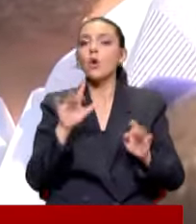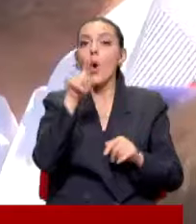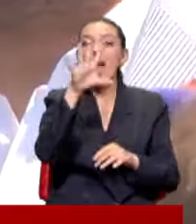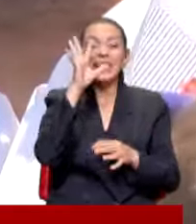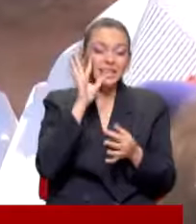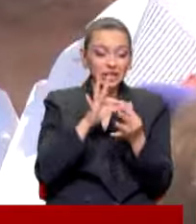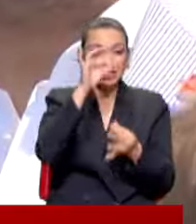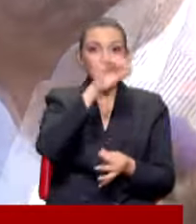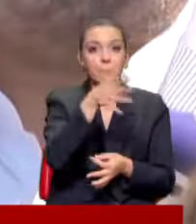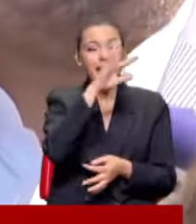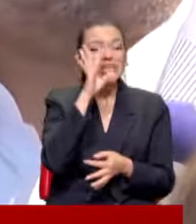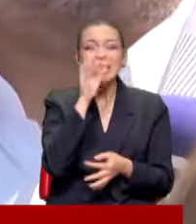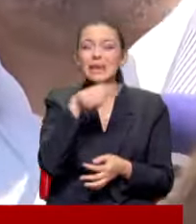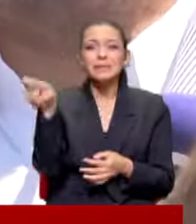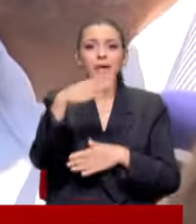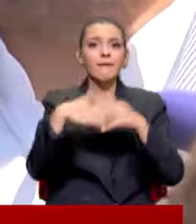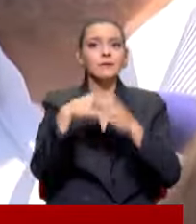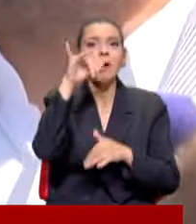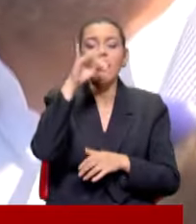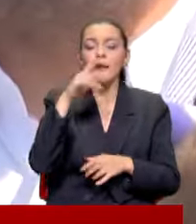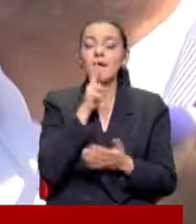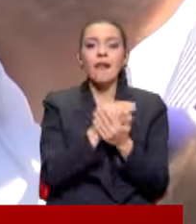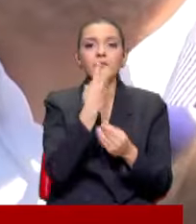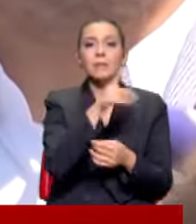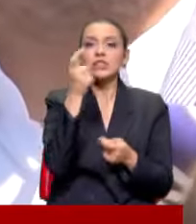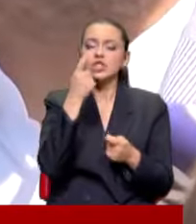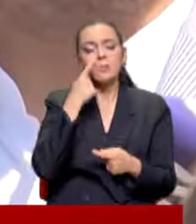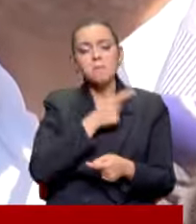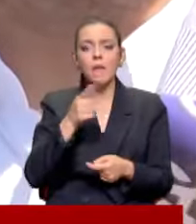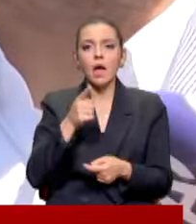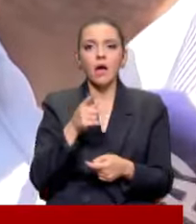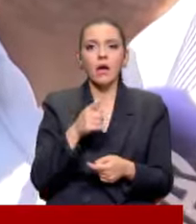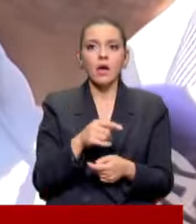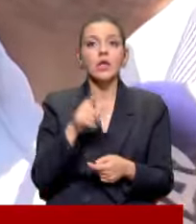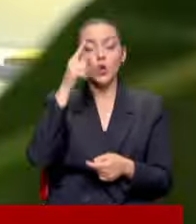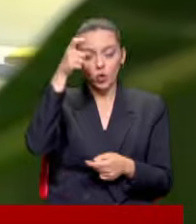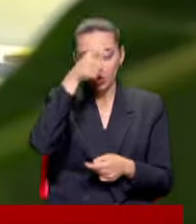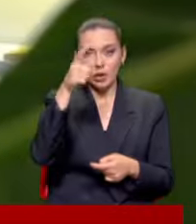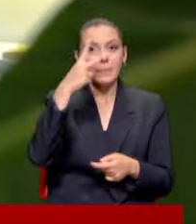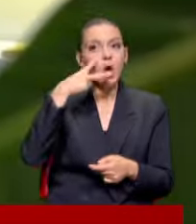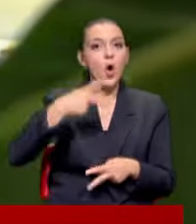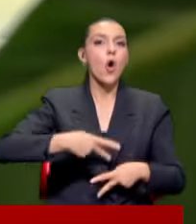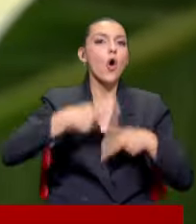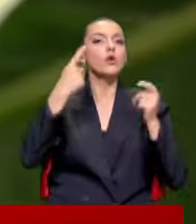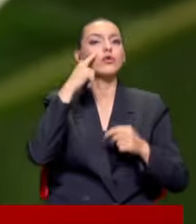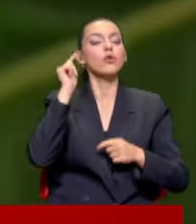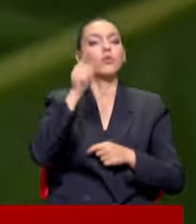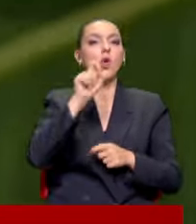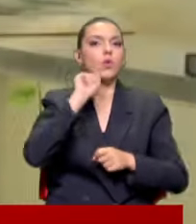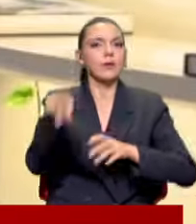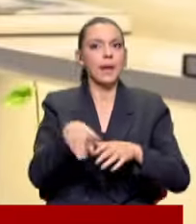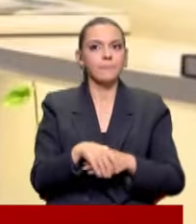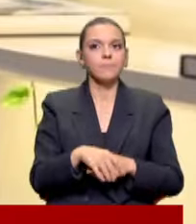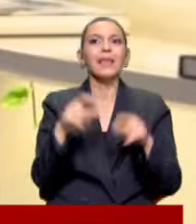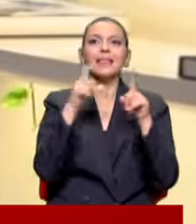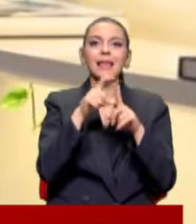başka kimse karar veremez. İşinize bakın, haddinizi bilin. Türkiye'nin bir özgürlükler ülkesidir. Özel, Dilara'yı telefonla arayarak